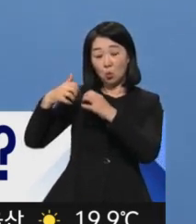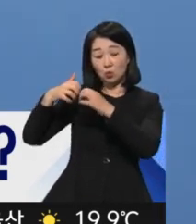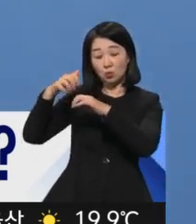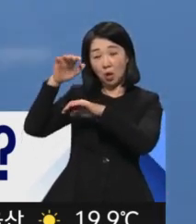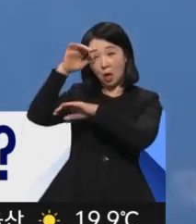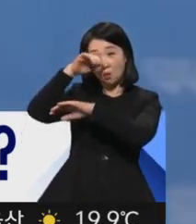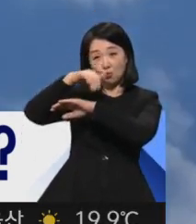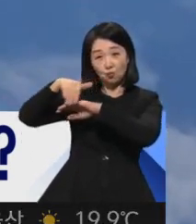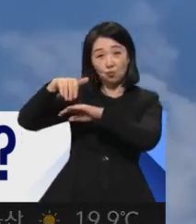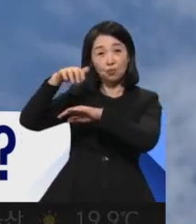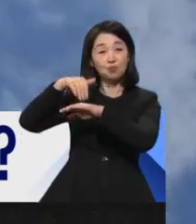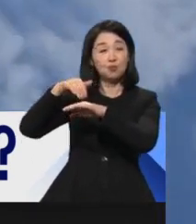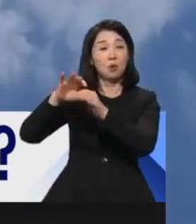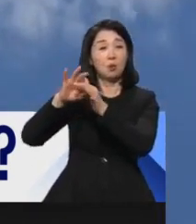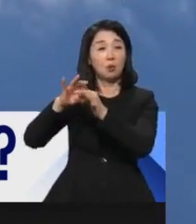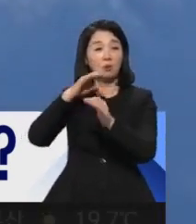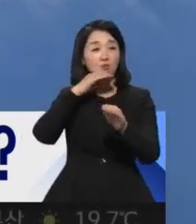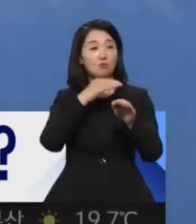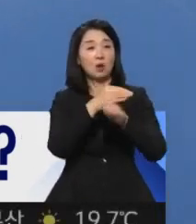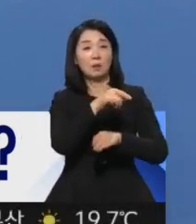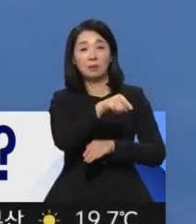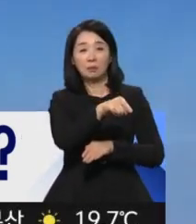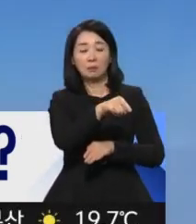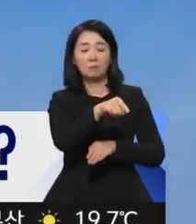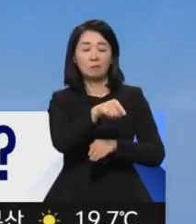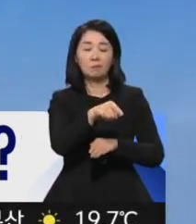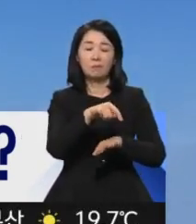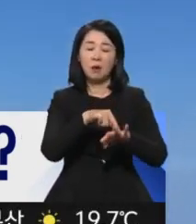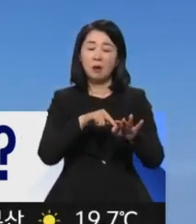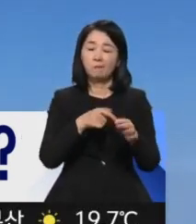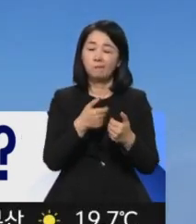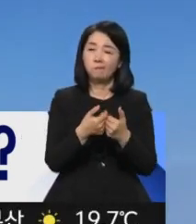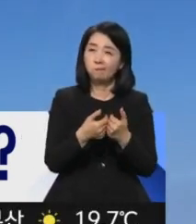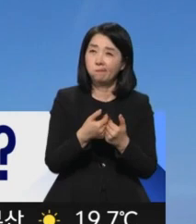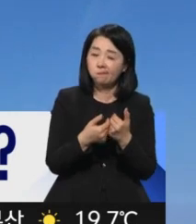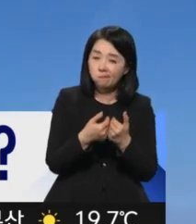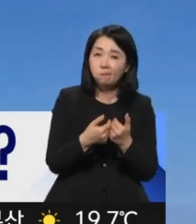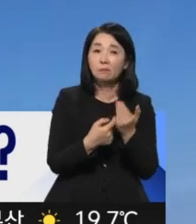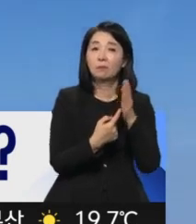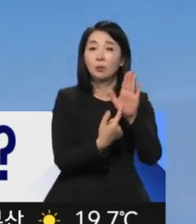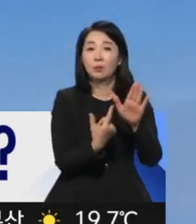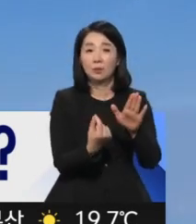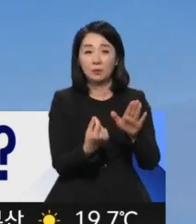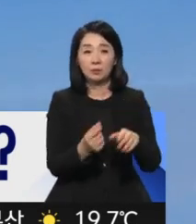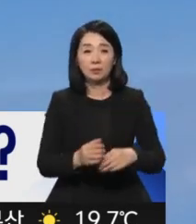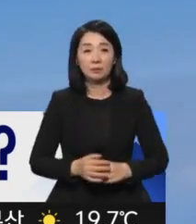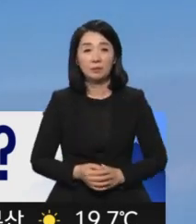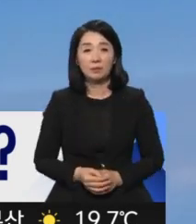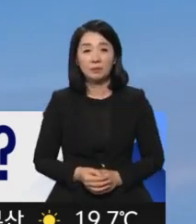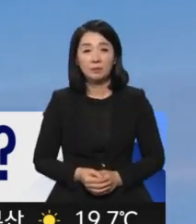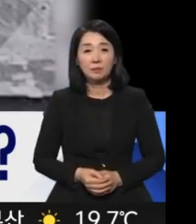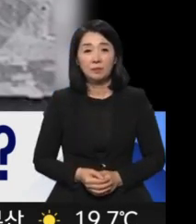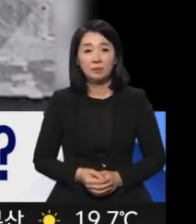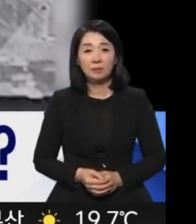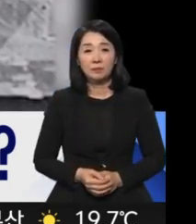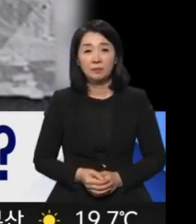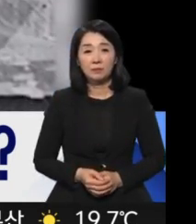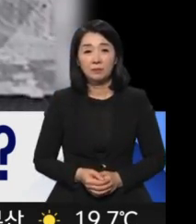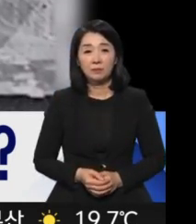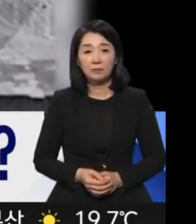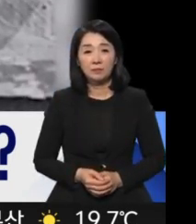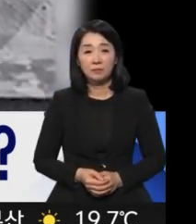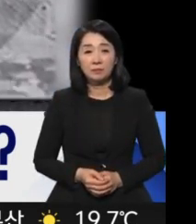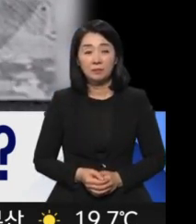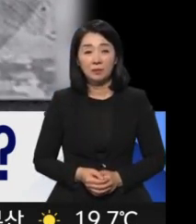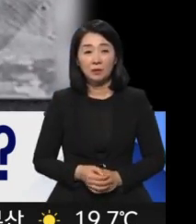대한 굉장한 북한의 그 불편한 심기를 표현하고 있다 이렇게 볼 수도 있겠는데요. 네. 어쨌든 이 부분은